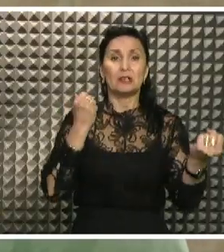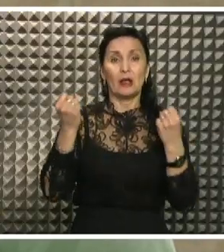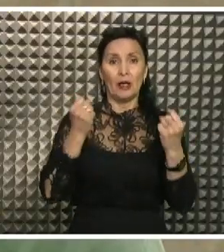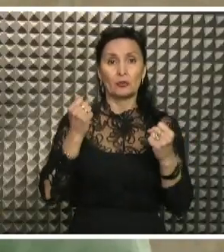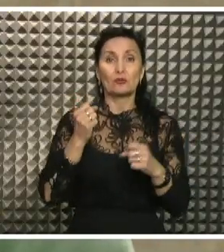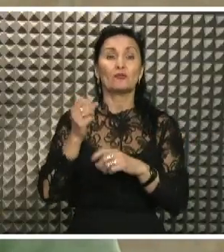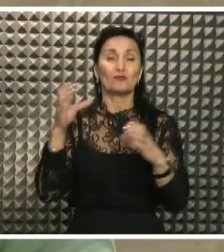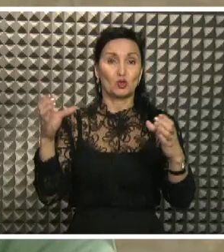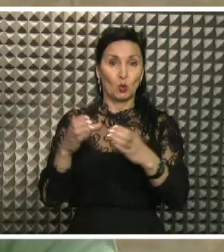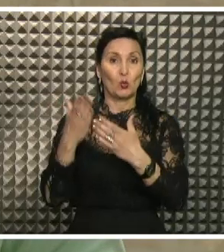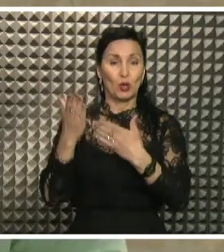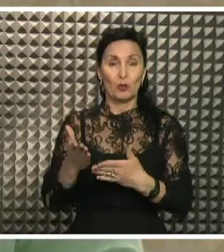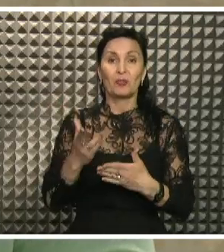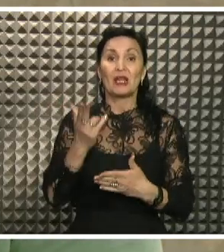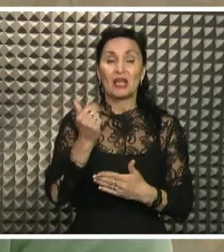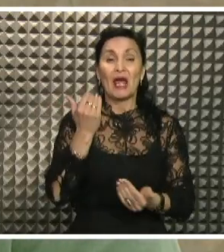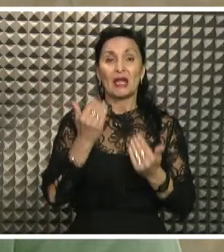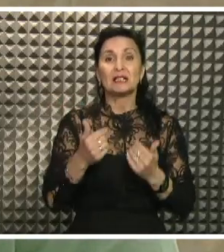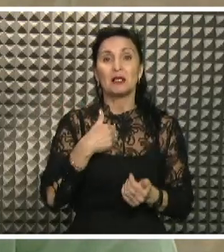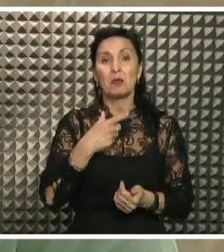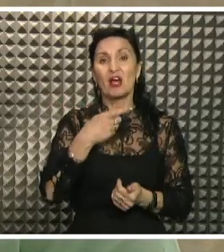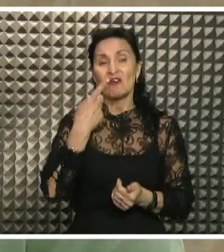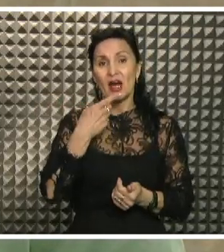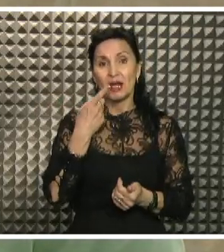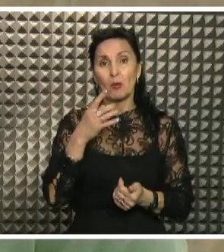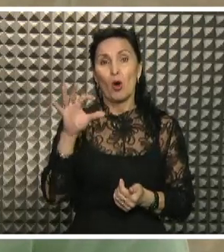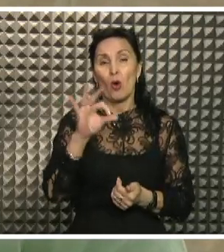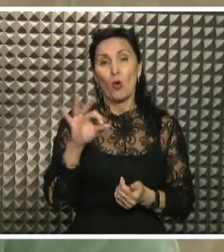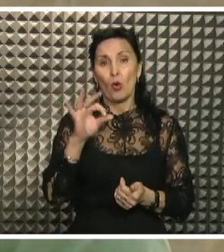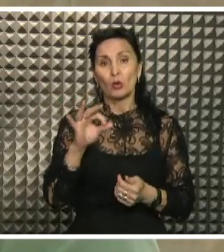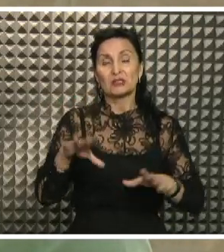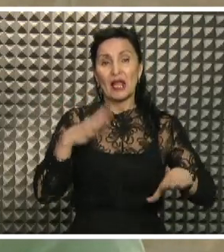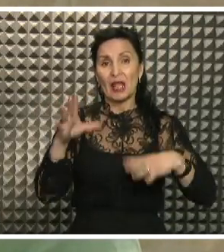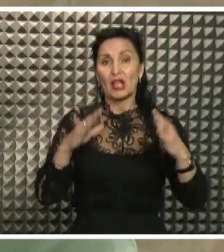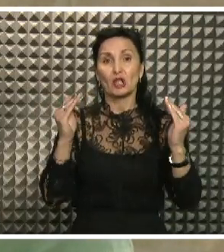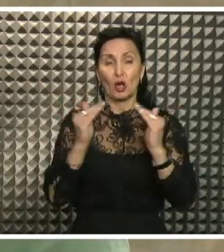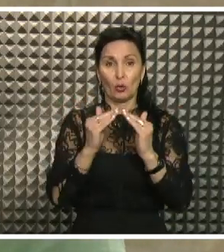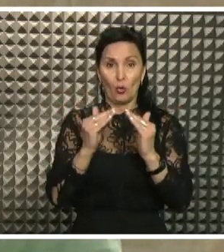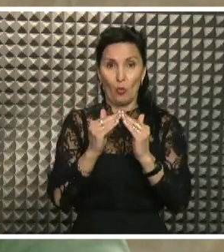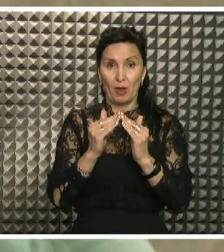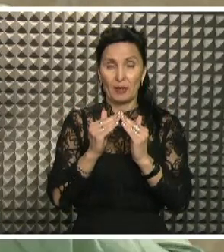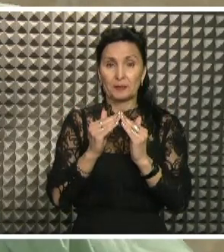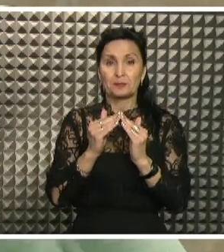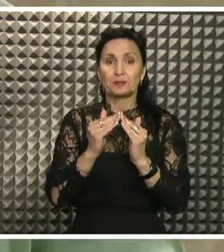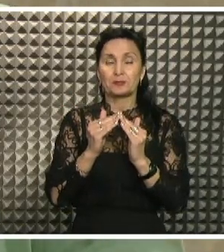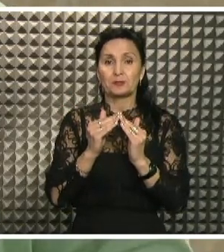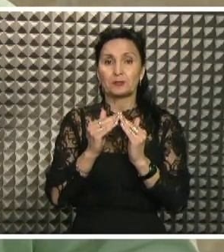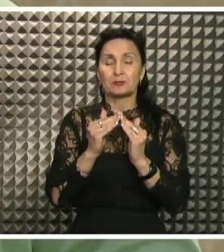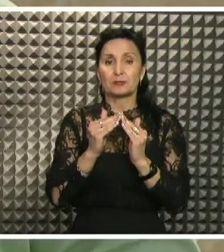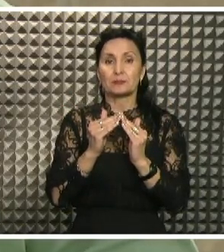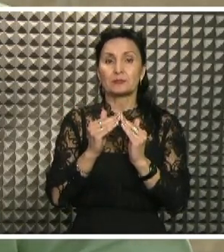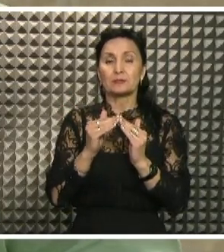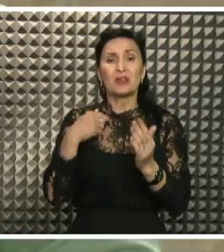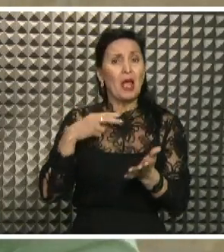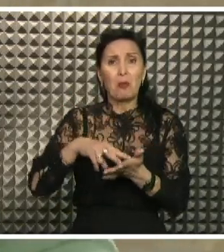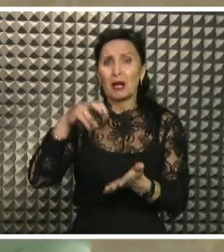студию. Да. Если мы говорим о занятиях дома, все отошли, то да? Самый, да. Но я не буду прыгать,